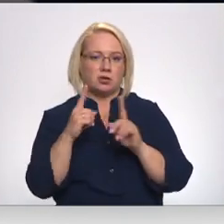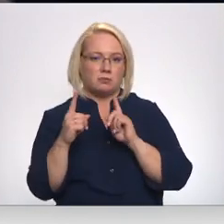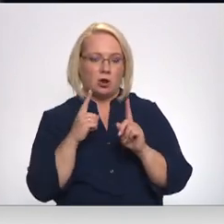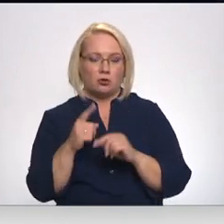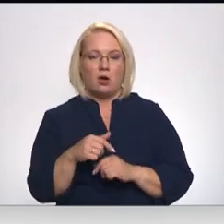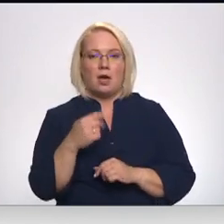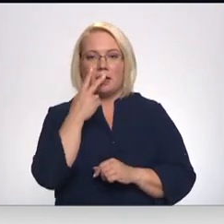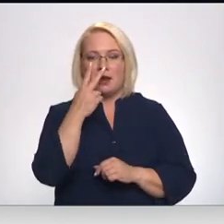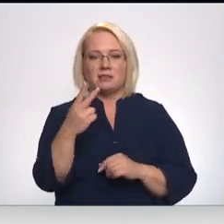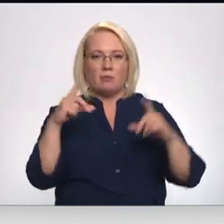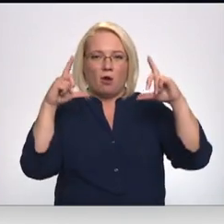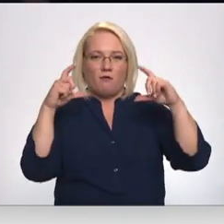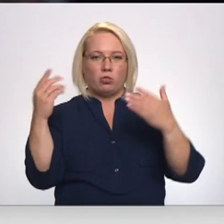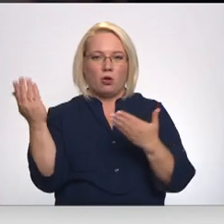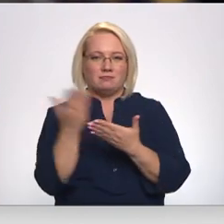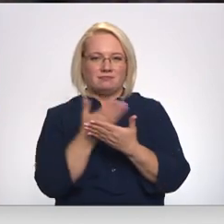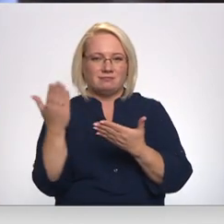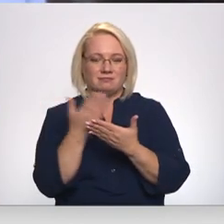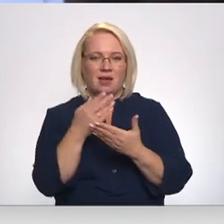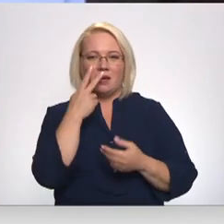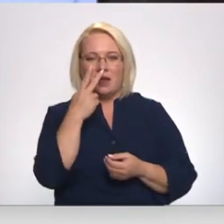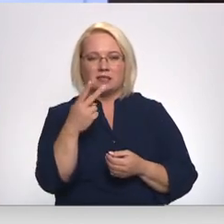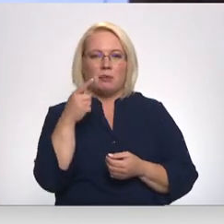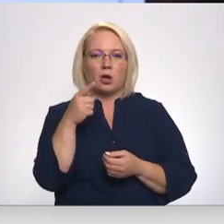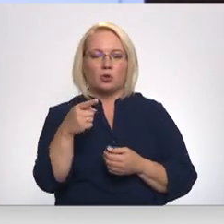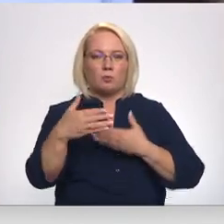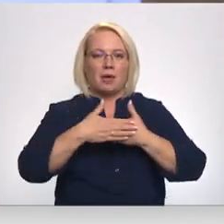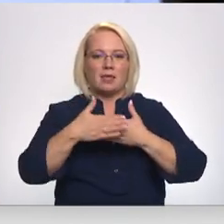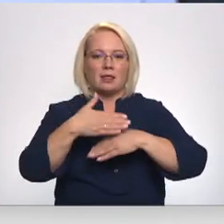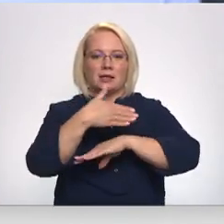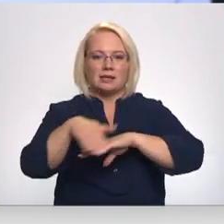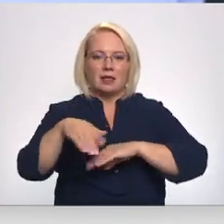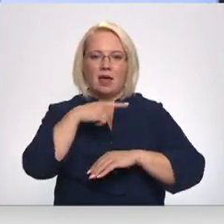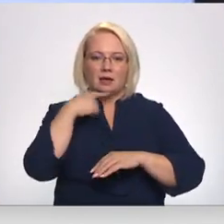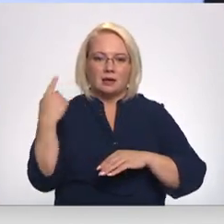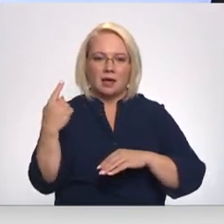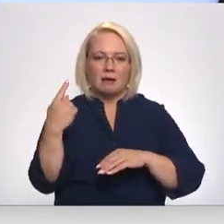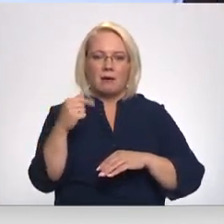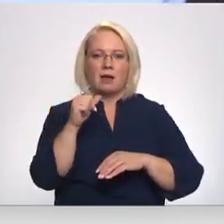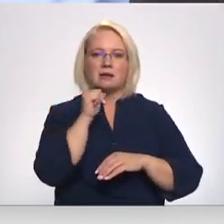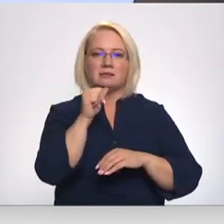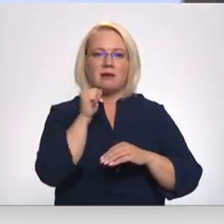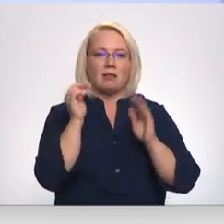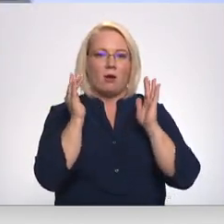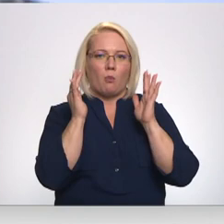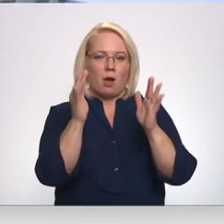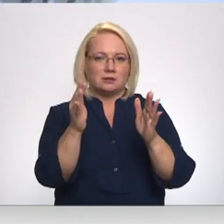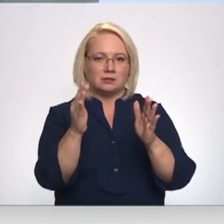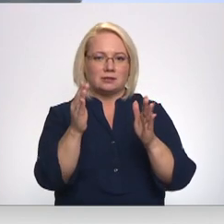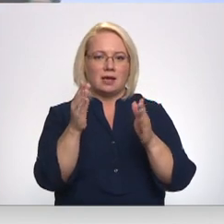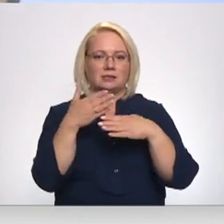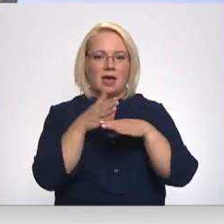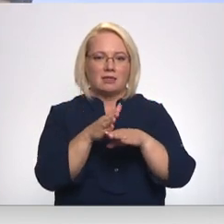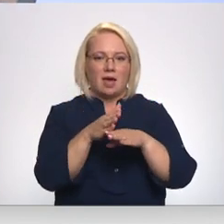arī šajos attēlos, ko Armands mums rāda. Tas nozīmē, ka šeit pat netālu pie Tallinas ielas jūs vēlētos, lai būtu kāda zaļa oāze starp ielām, kas